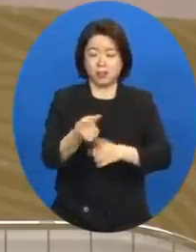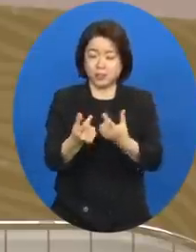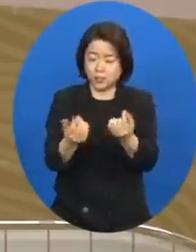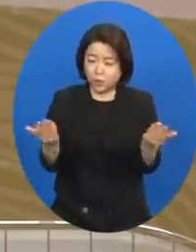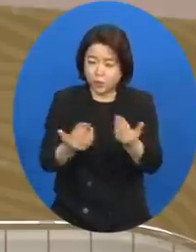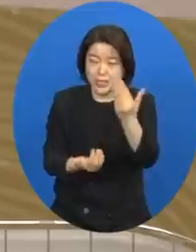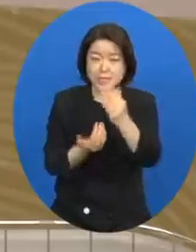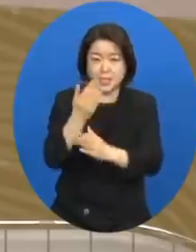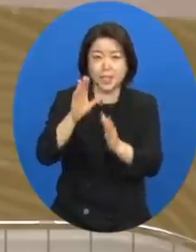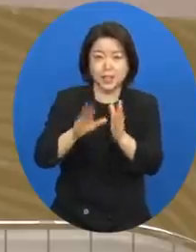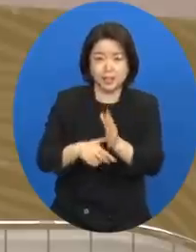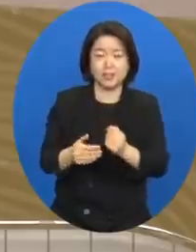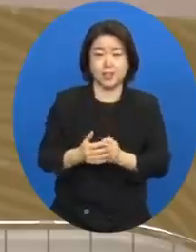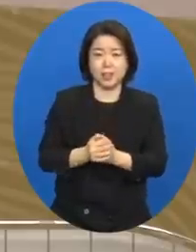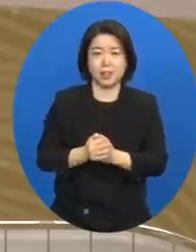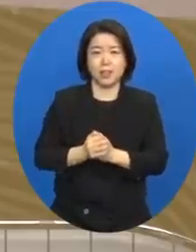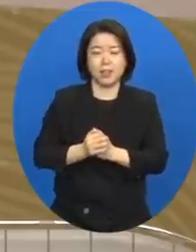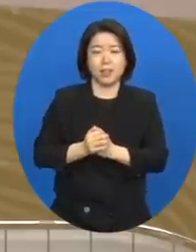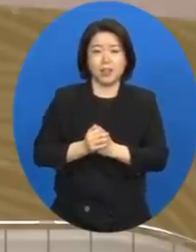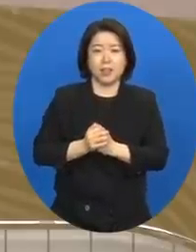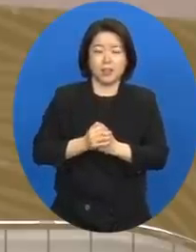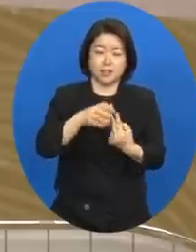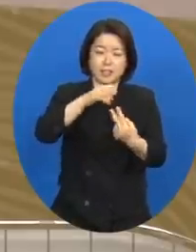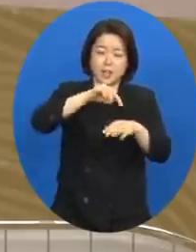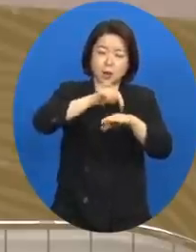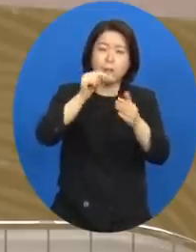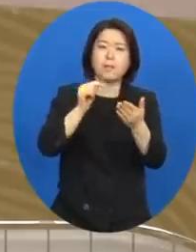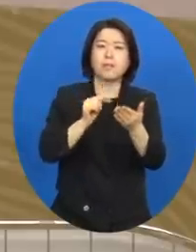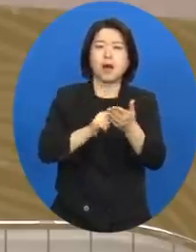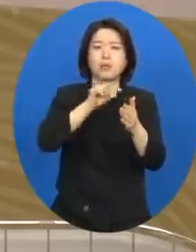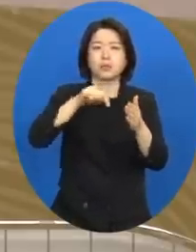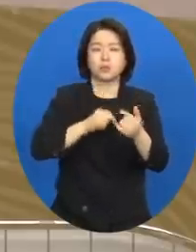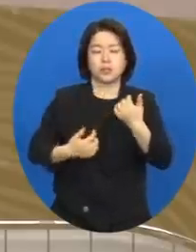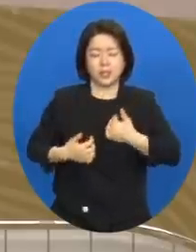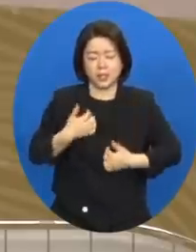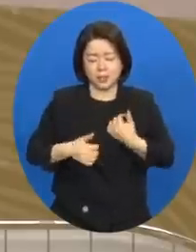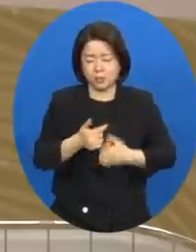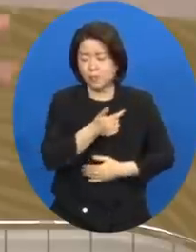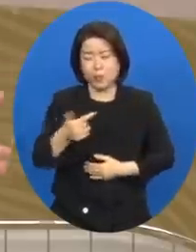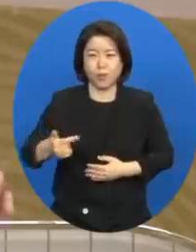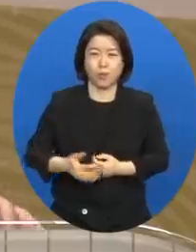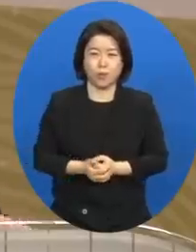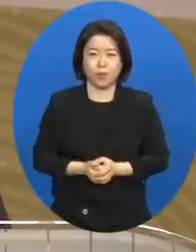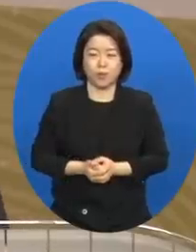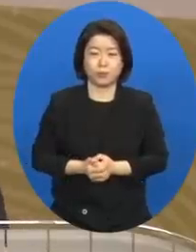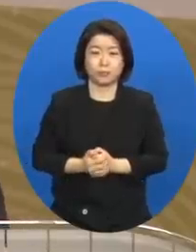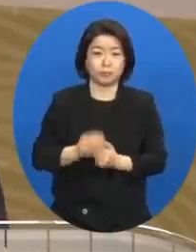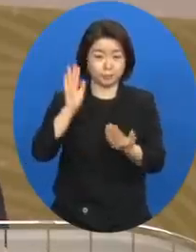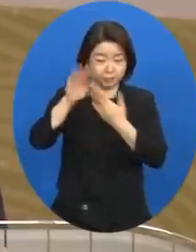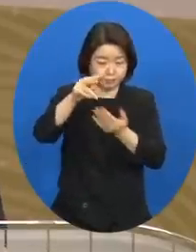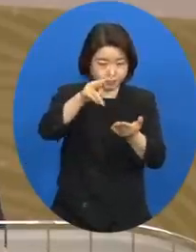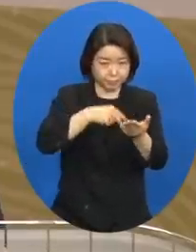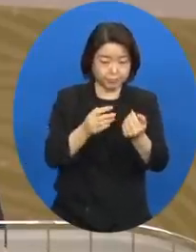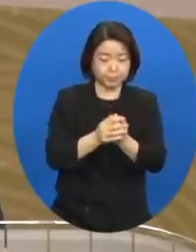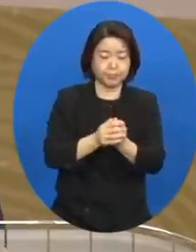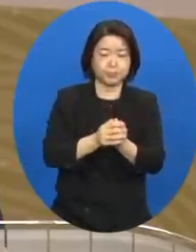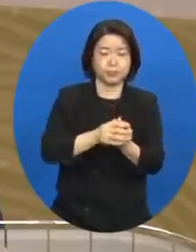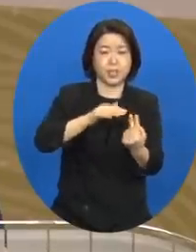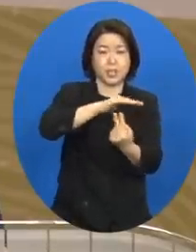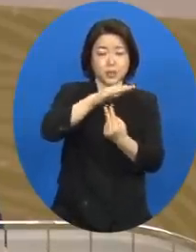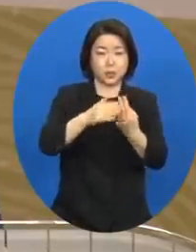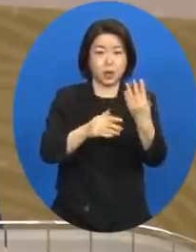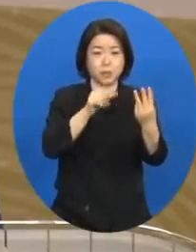때 세례요한은 마음으로 너무 기뻤다고 했습니다. 우리가 앞으로 읽겠지만 요한복음 3장에